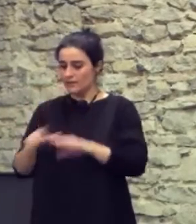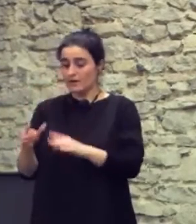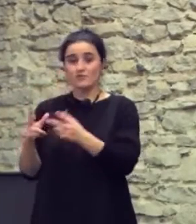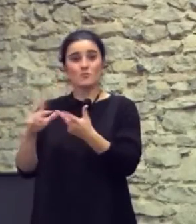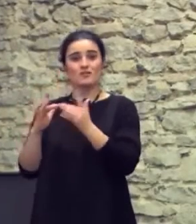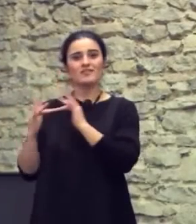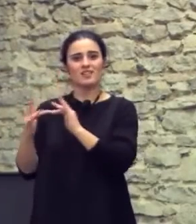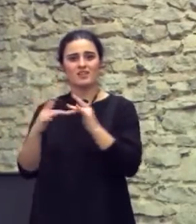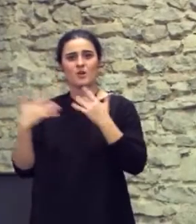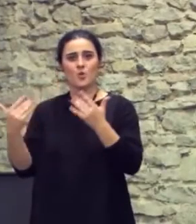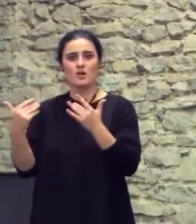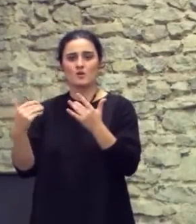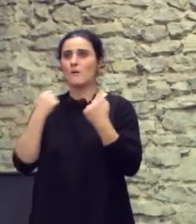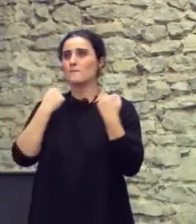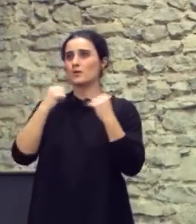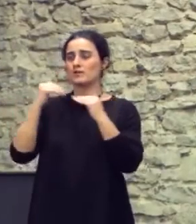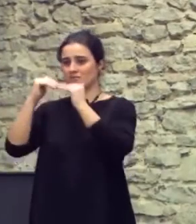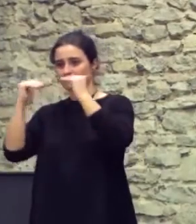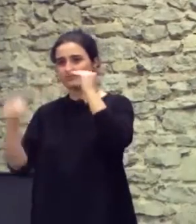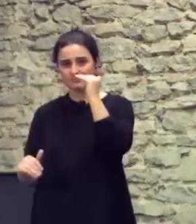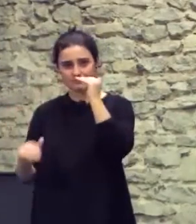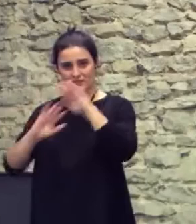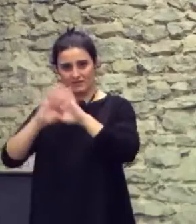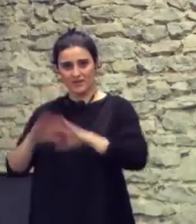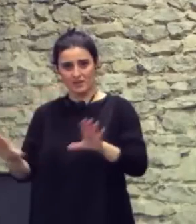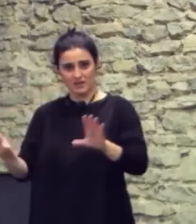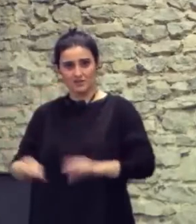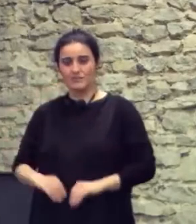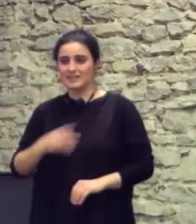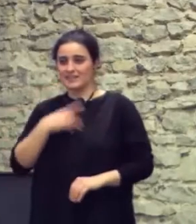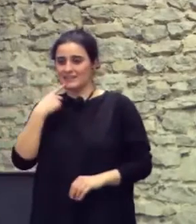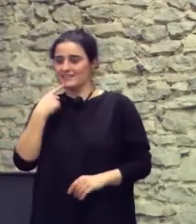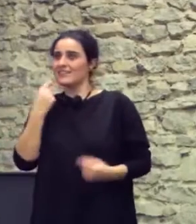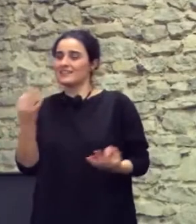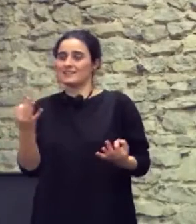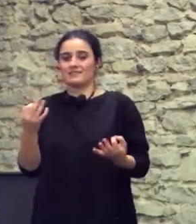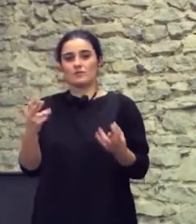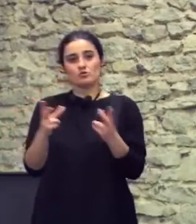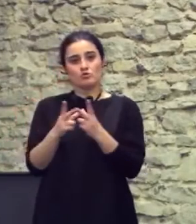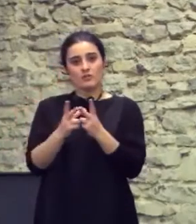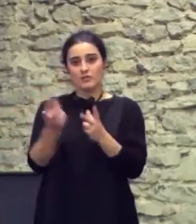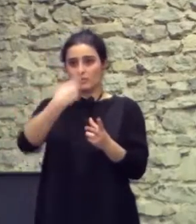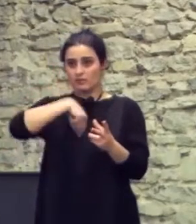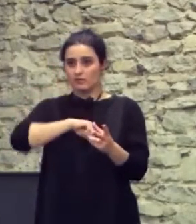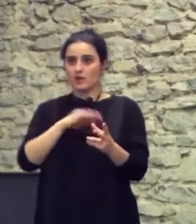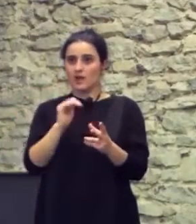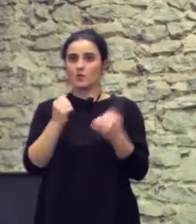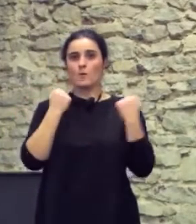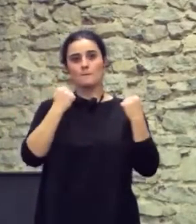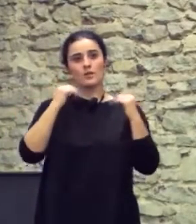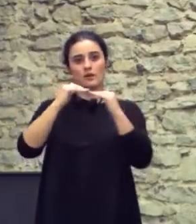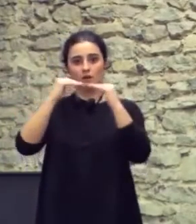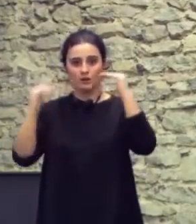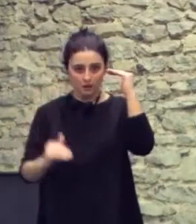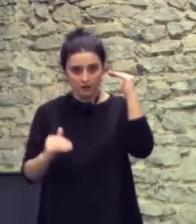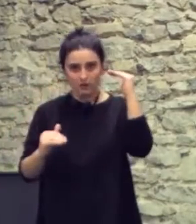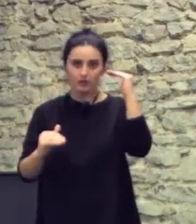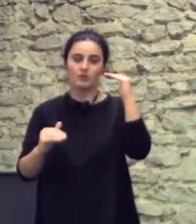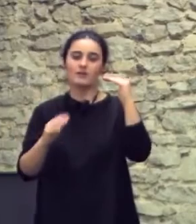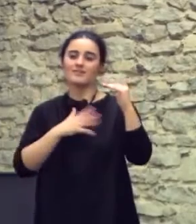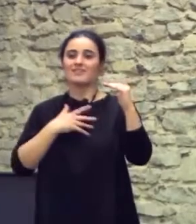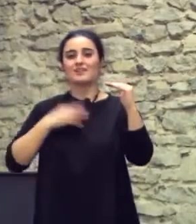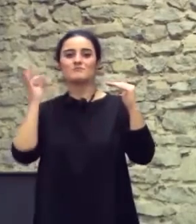botere desoreka hori onartzeko. Ari diren esaten da, gizarte honetan botere desoreka dago, emakumea izateagatik